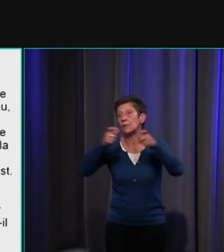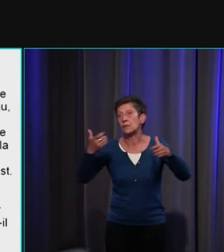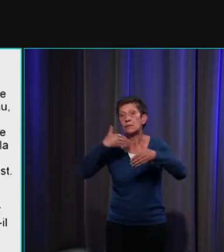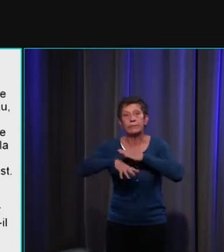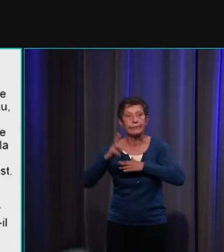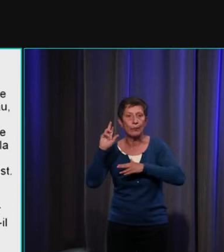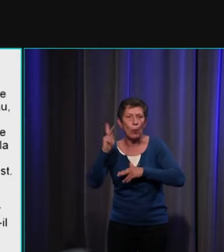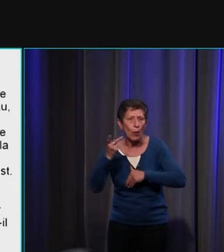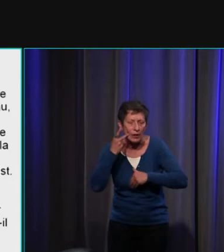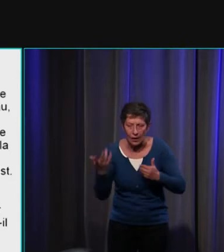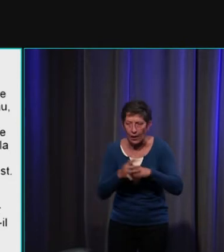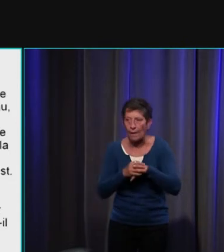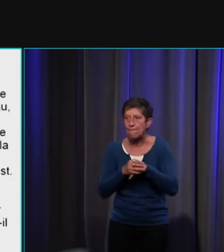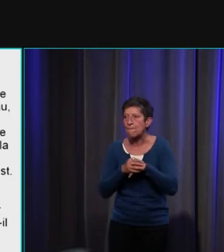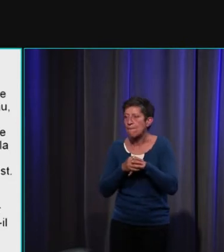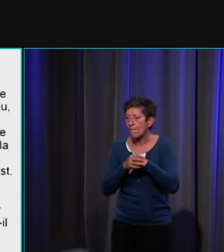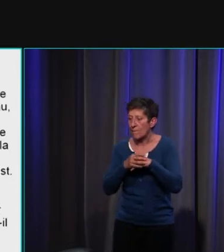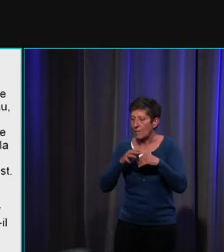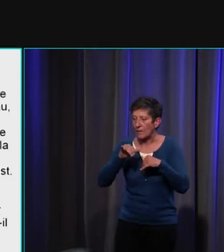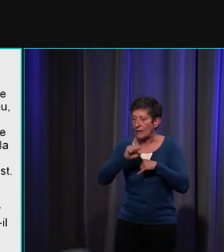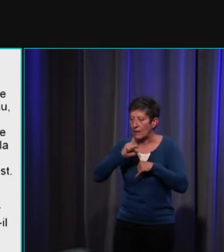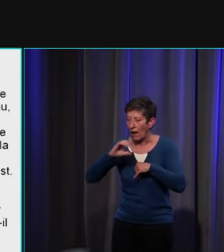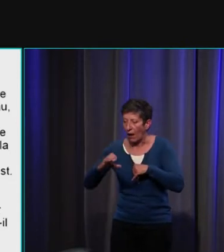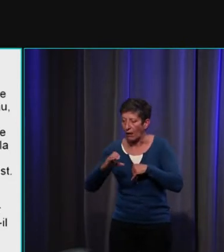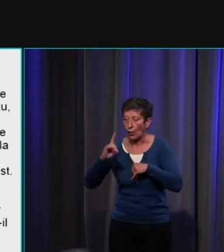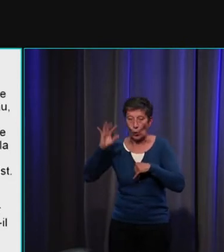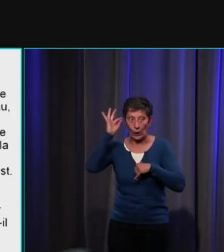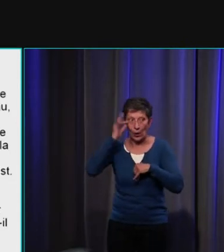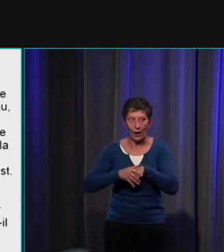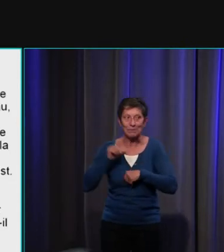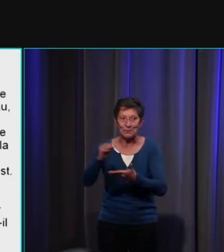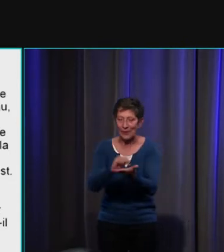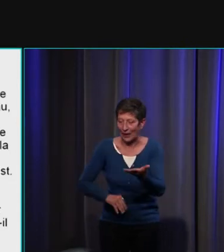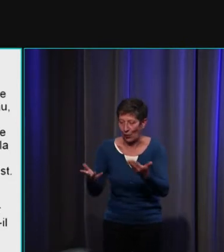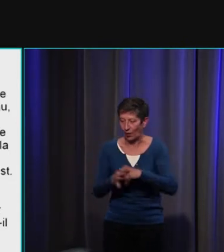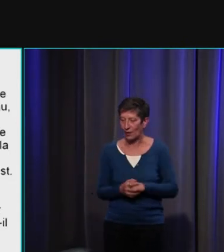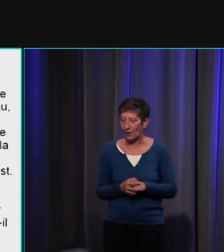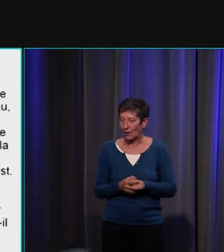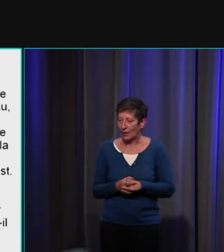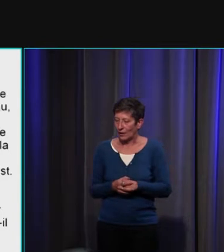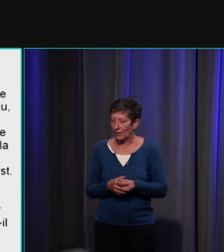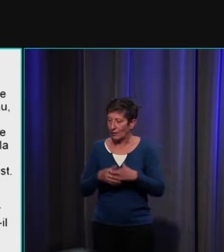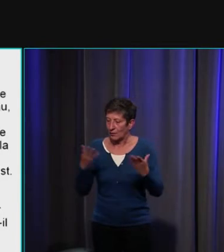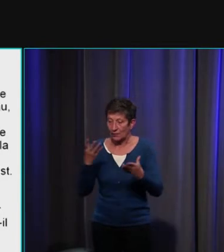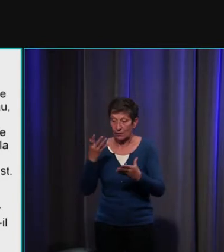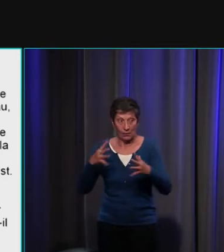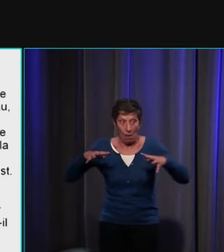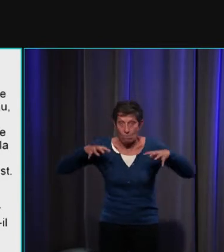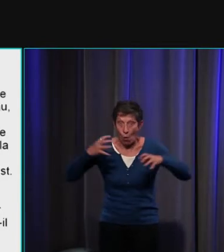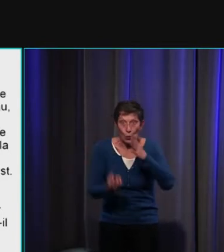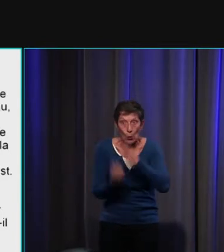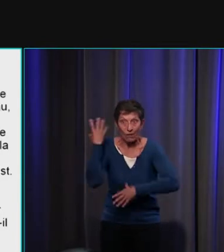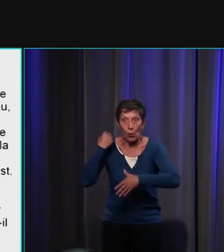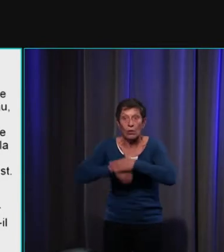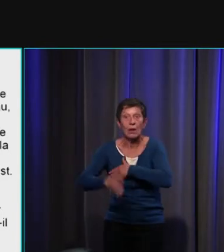châtellerault isaac de l'étoile qui écrit il est né le monstre nouveau est ce que c'est qu'un monstre